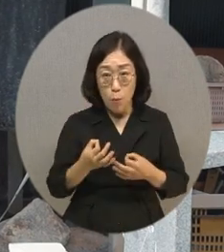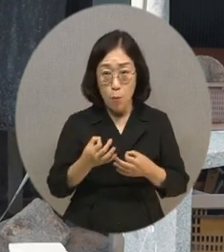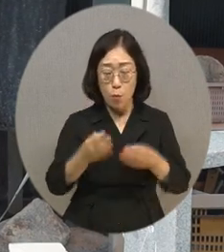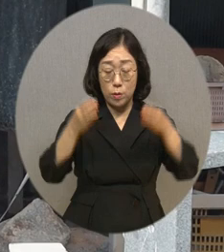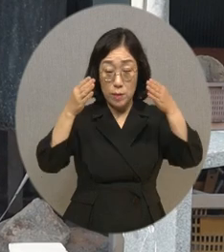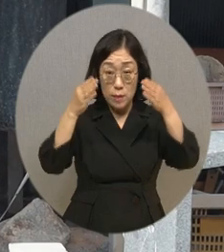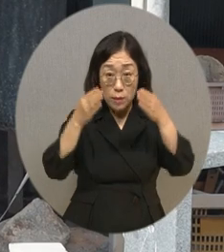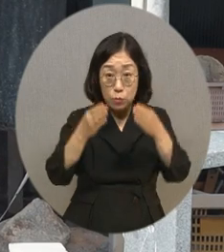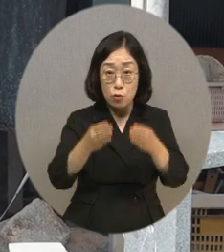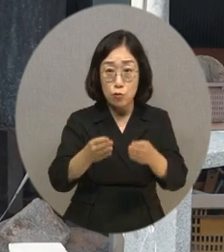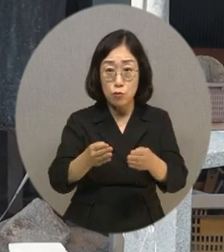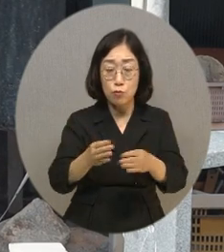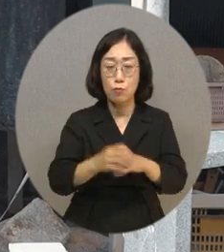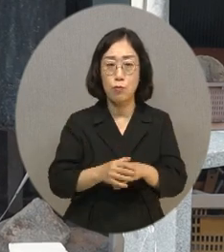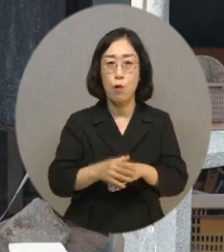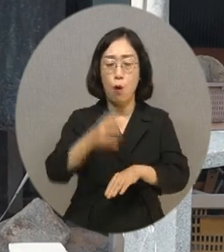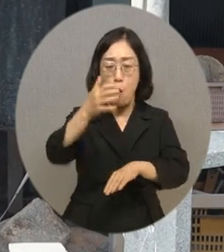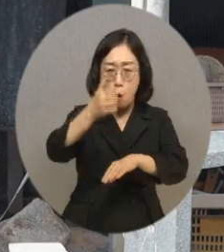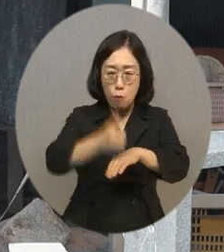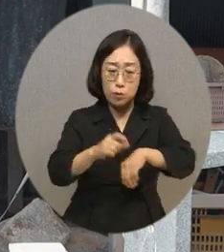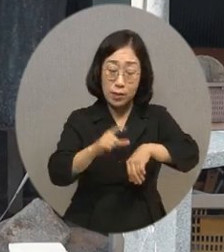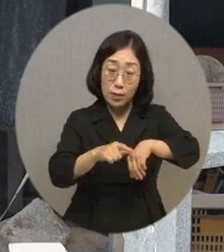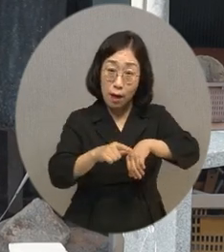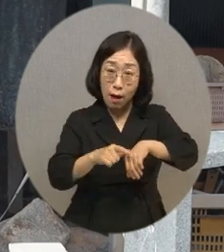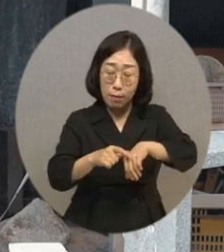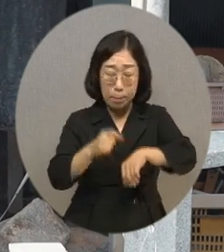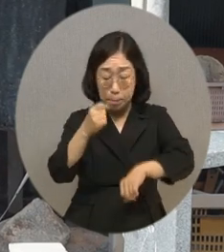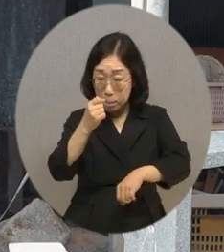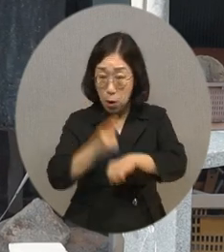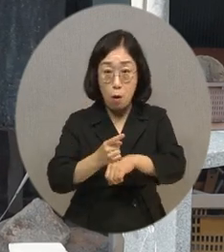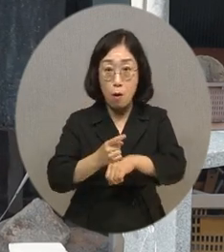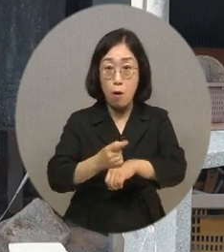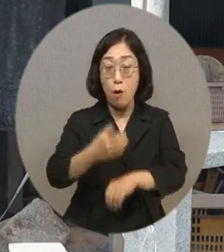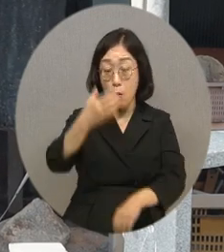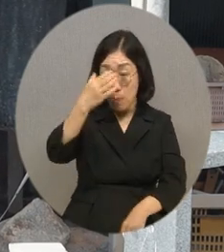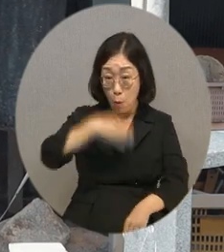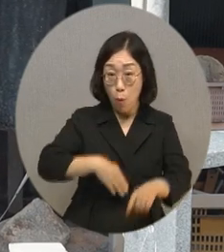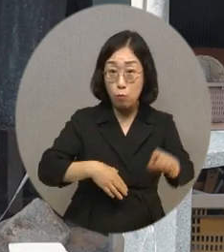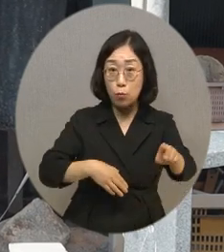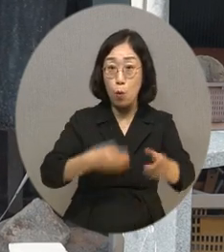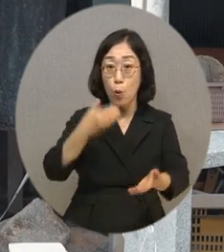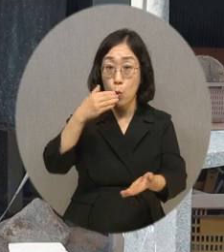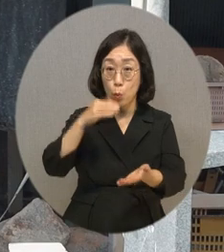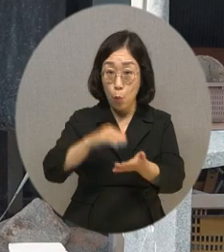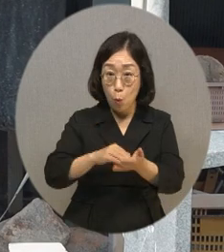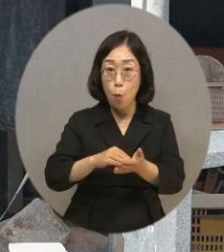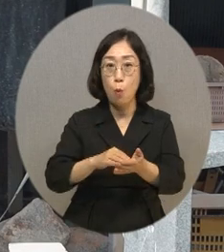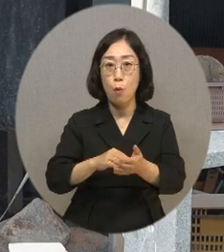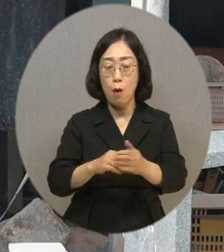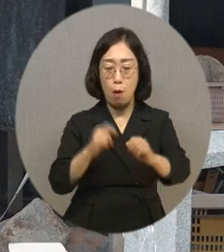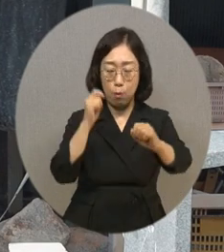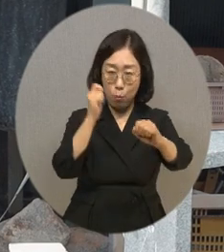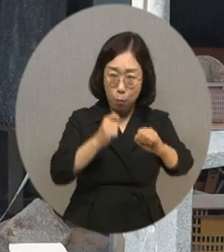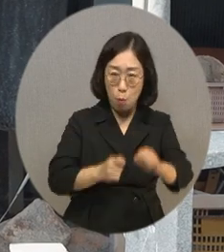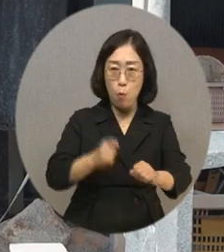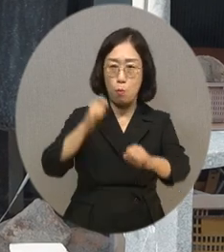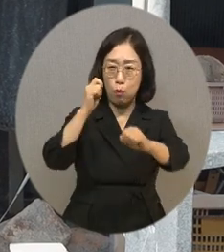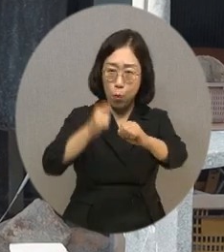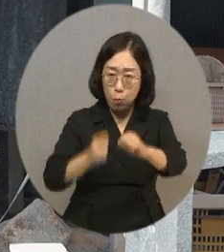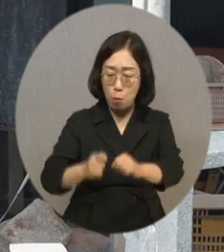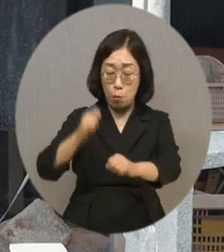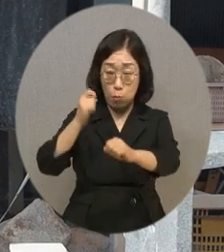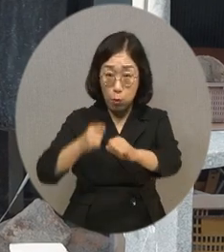보면 어느새 시간이 흐른지도 모르고 보의 몸에 작가의 몸에